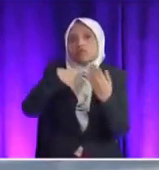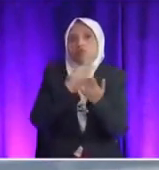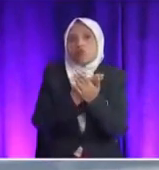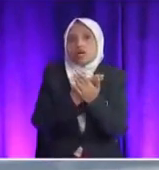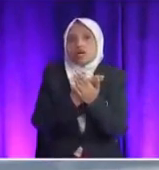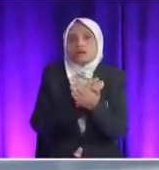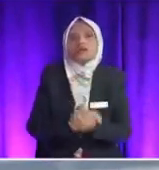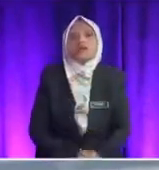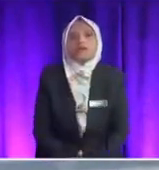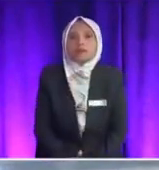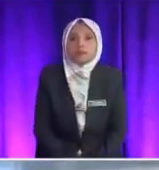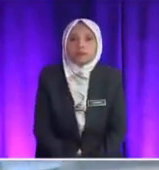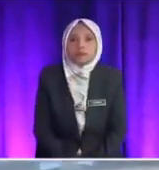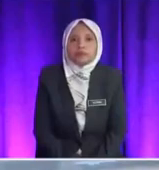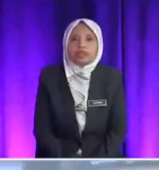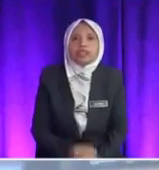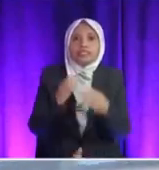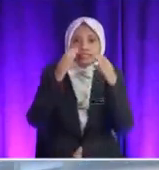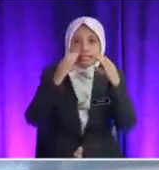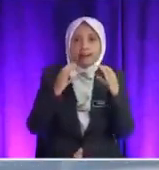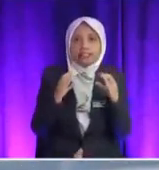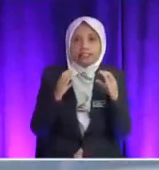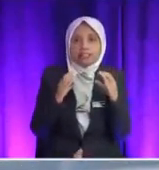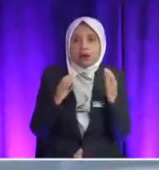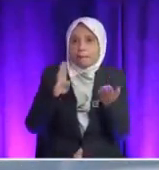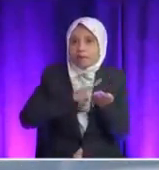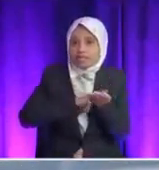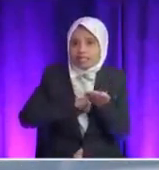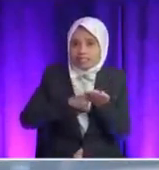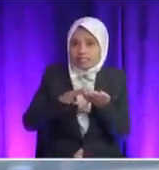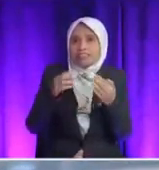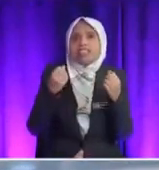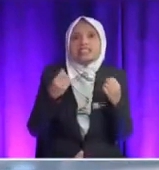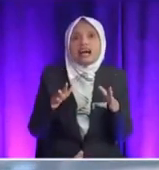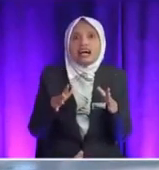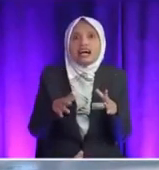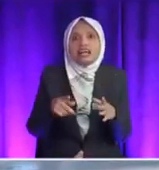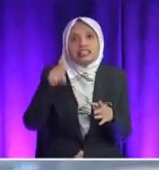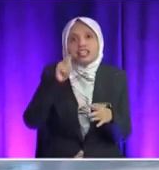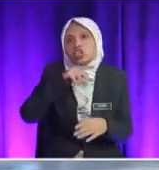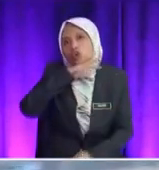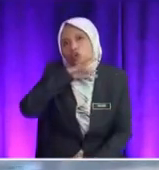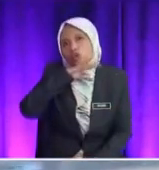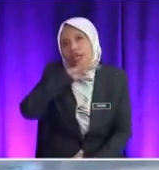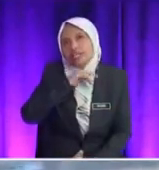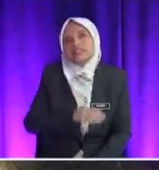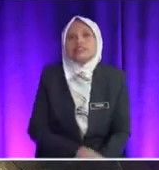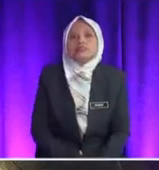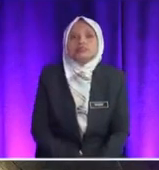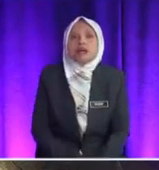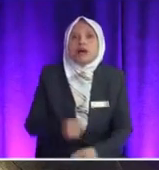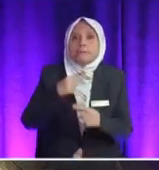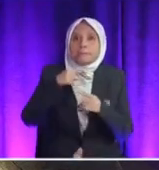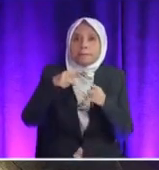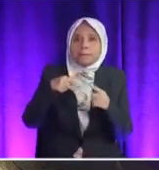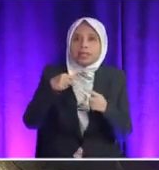nya oke aku ini tak gedein segede abusiraj sebanding tadi Nah Blade